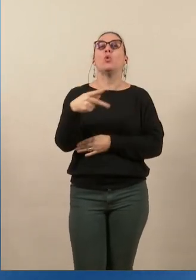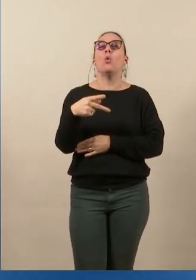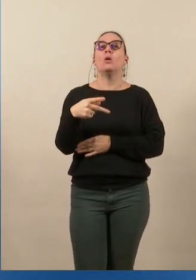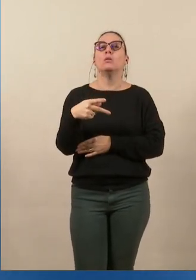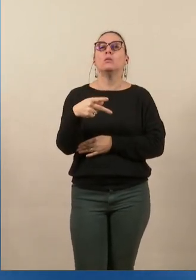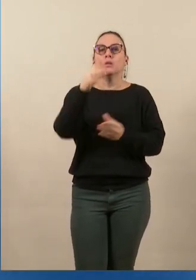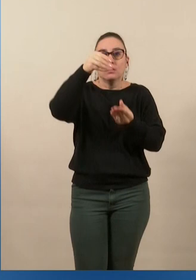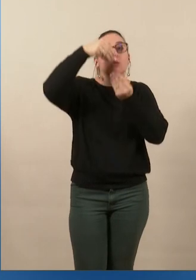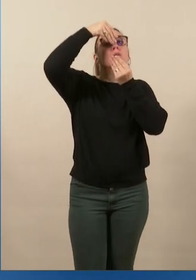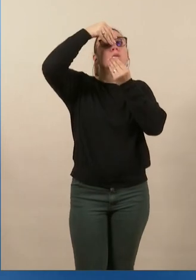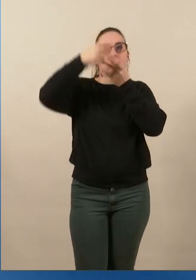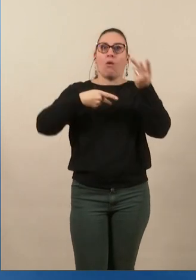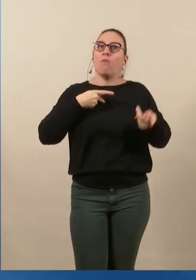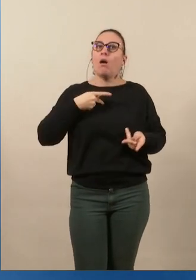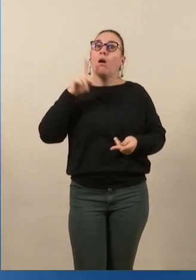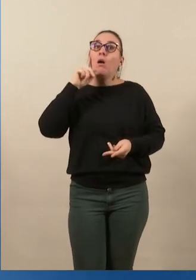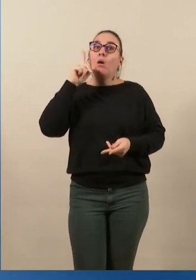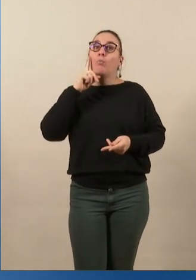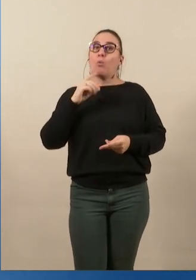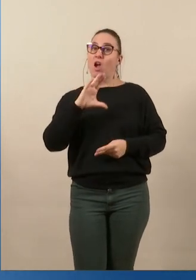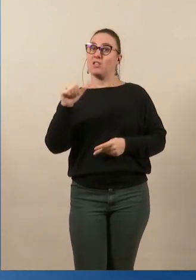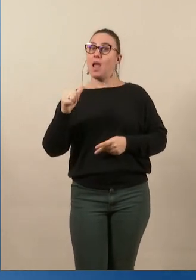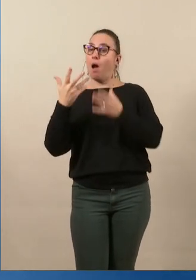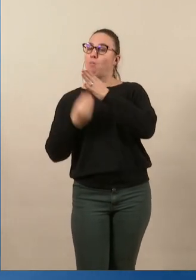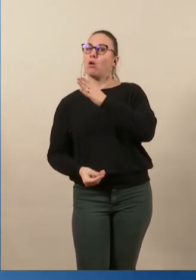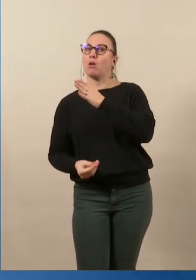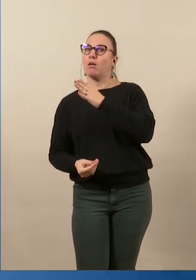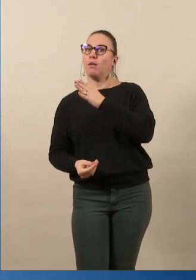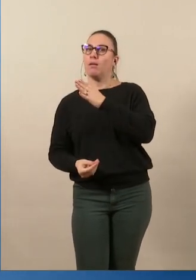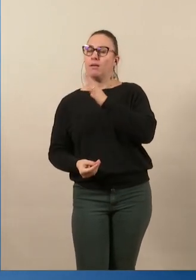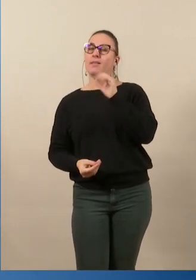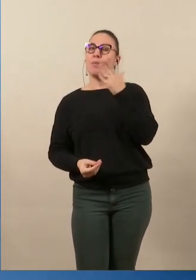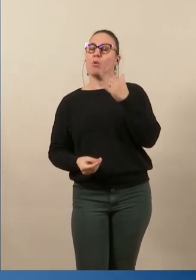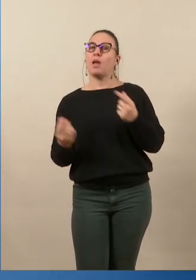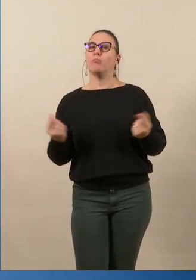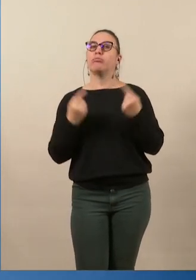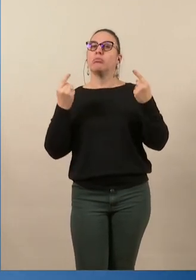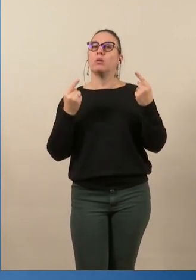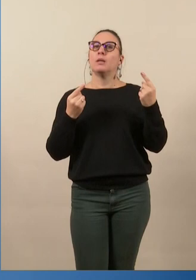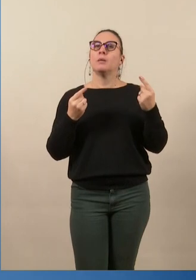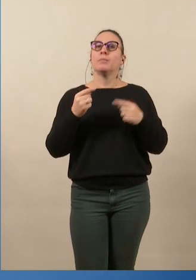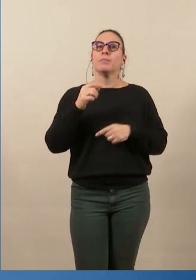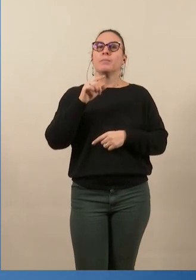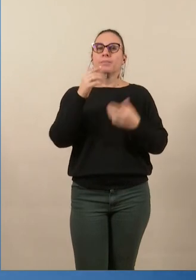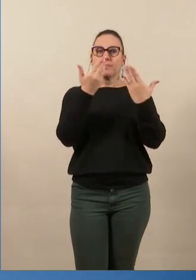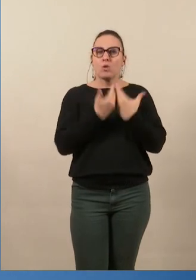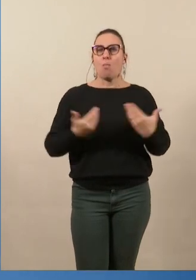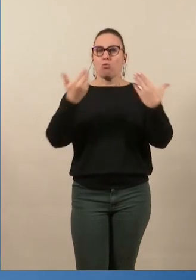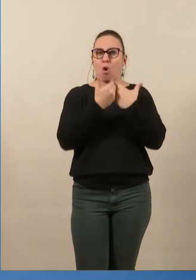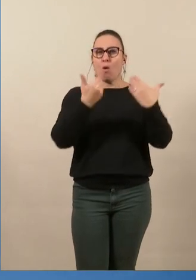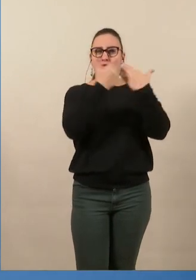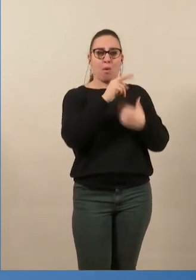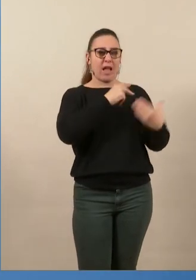sous le nez pourquoi parce qu'il y a eu le manque en chiffre d'affaire ce qui a fait flamber ce qui aurait fait flamber les demandes de la partie